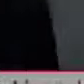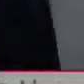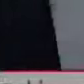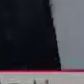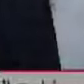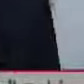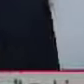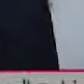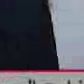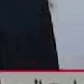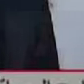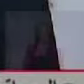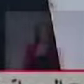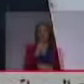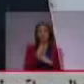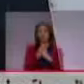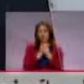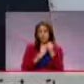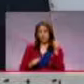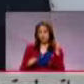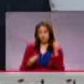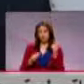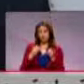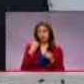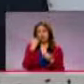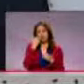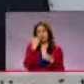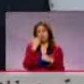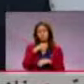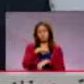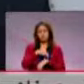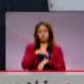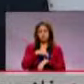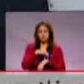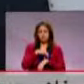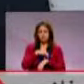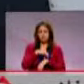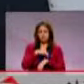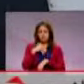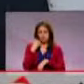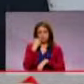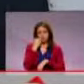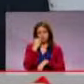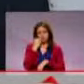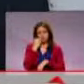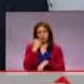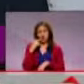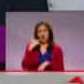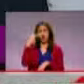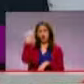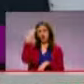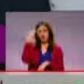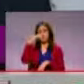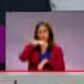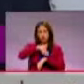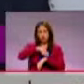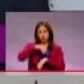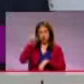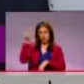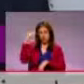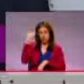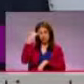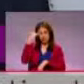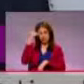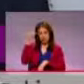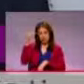انا ابني تعبان، طلعت بيه على قصر العيني، وطبعا وبعد كده نزلوني من قصر العيني، اعطوني ايه، قالوا روحي